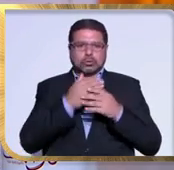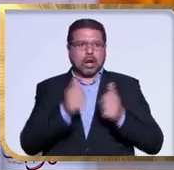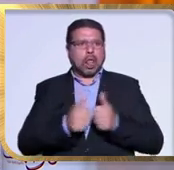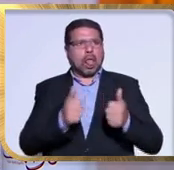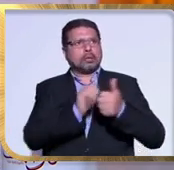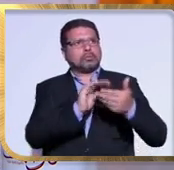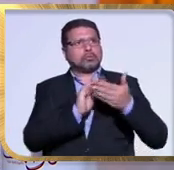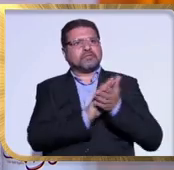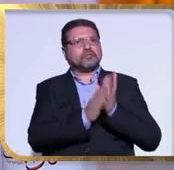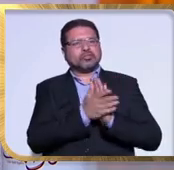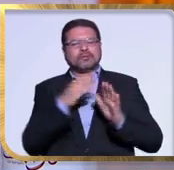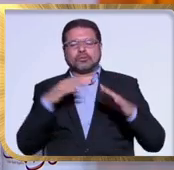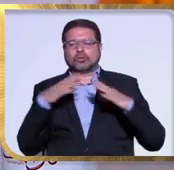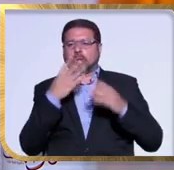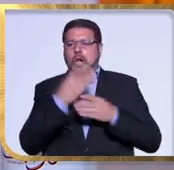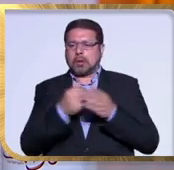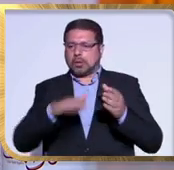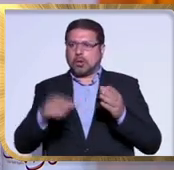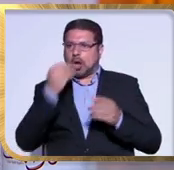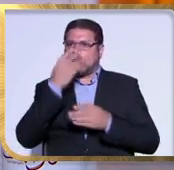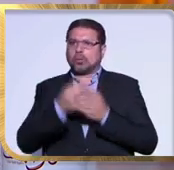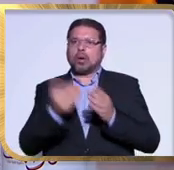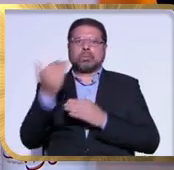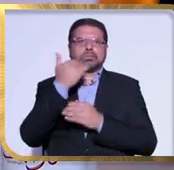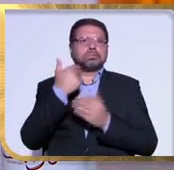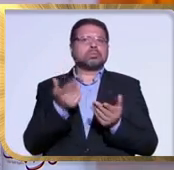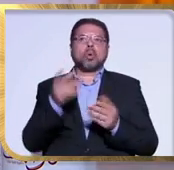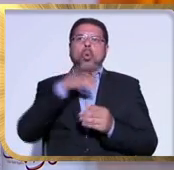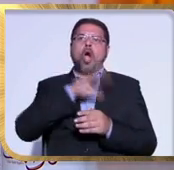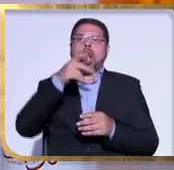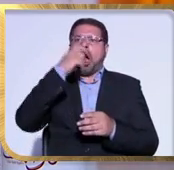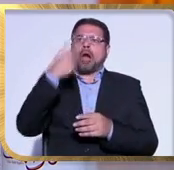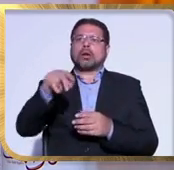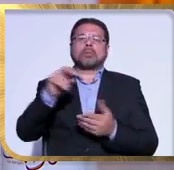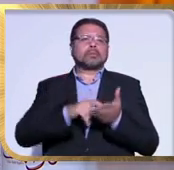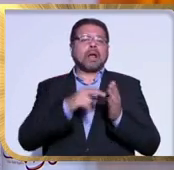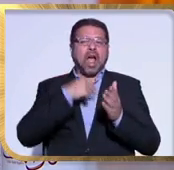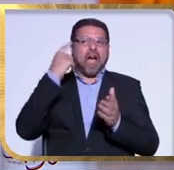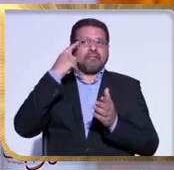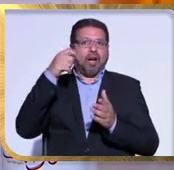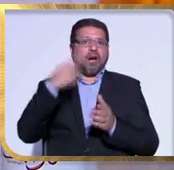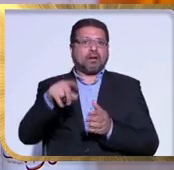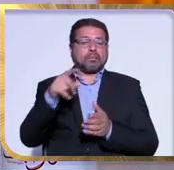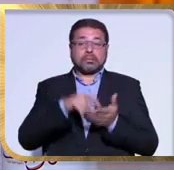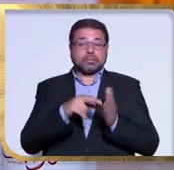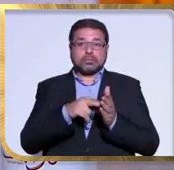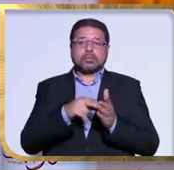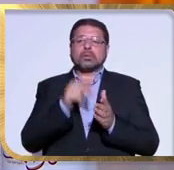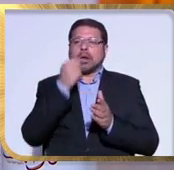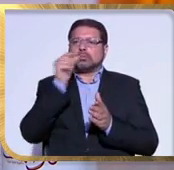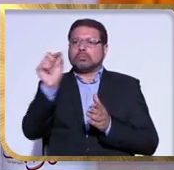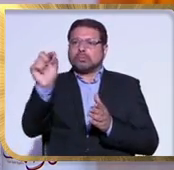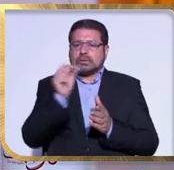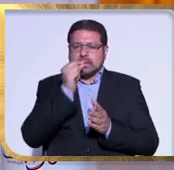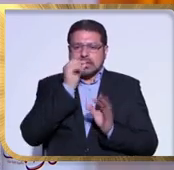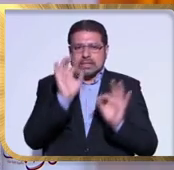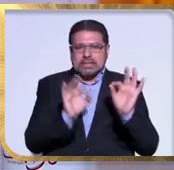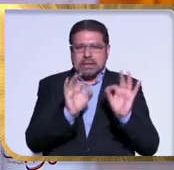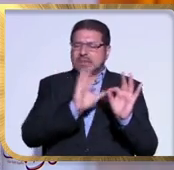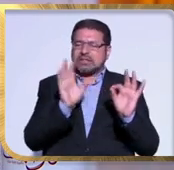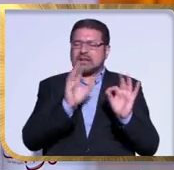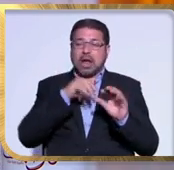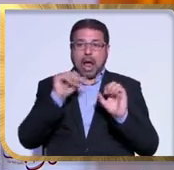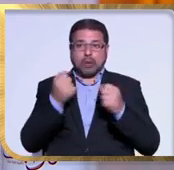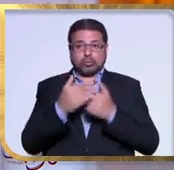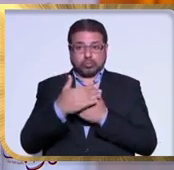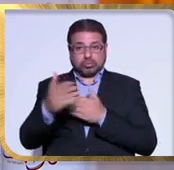يساعدوني وعندي اولاد منه وهو مكسبه كله حرام وانا عرفت ان مكسبه حرام فانا اما امتنع